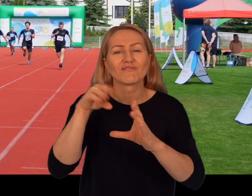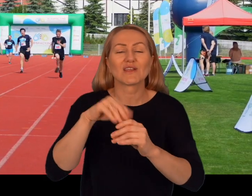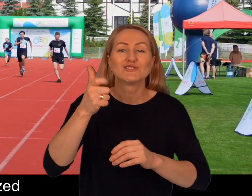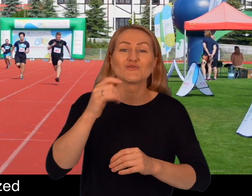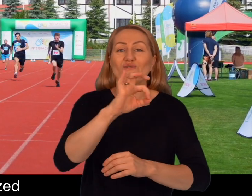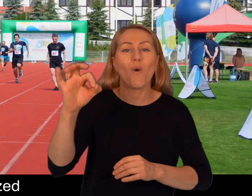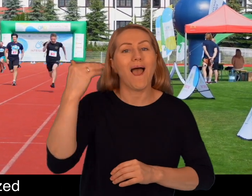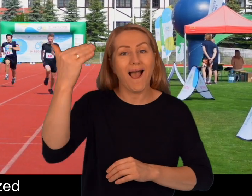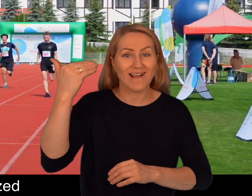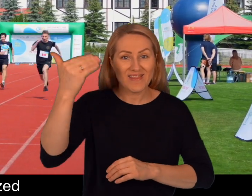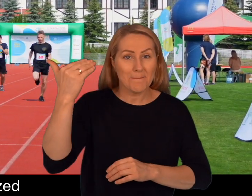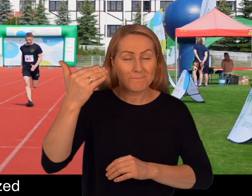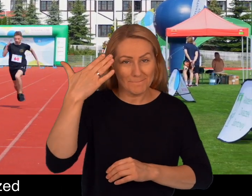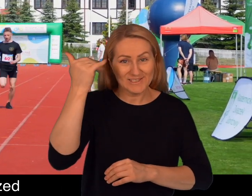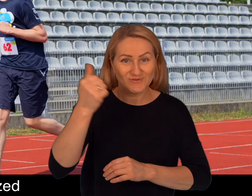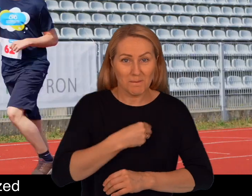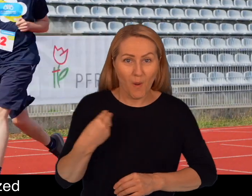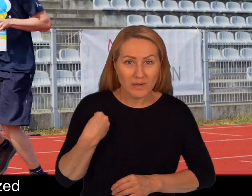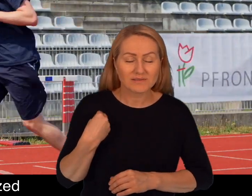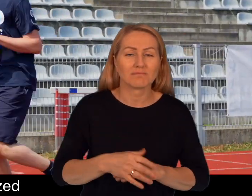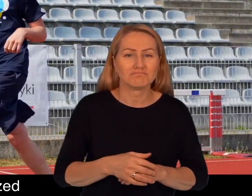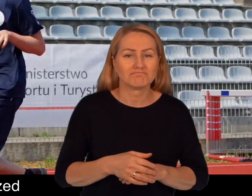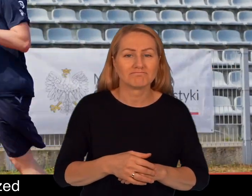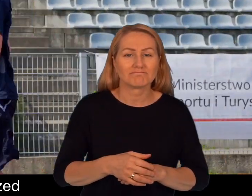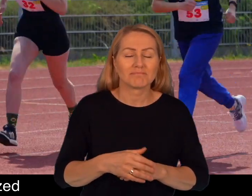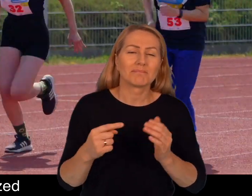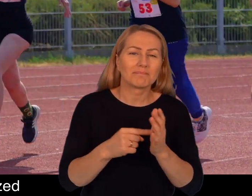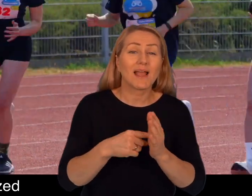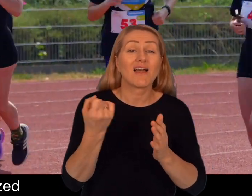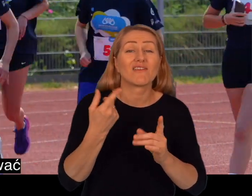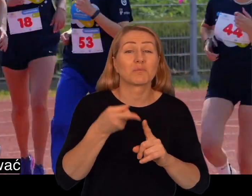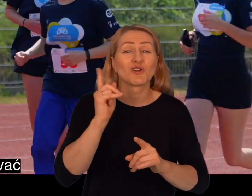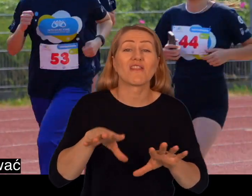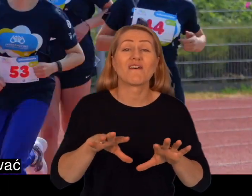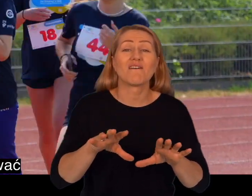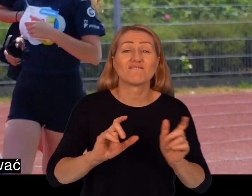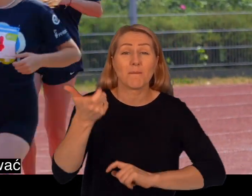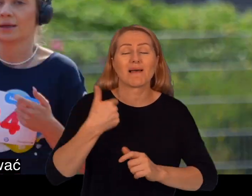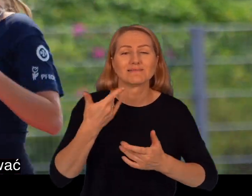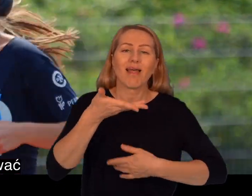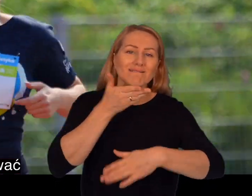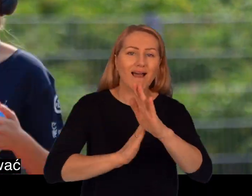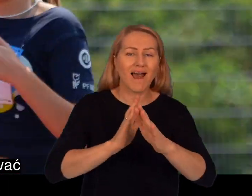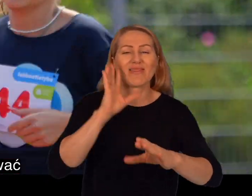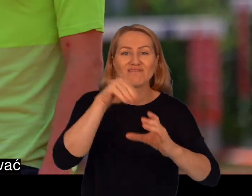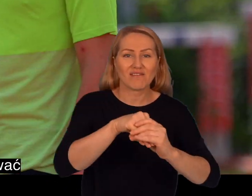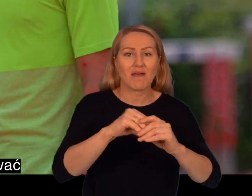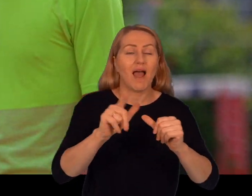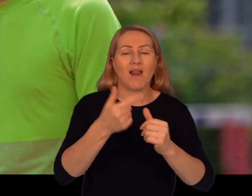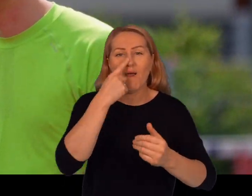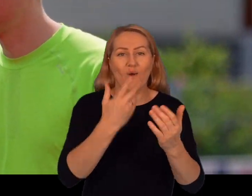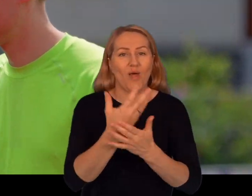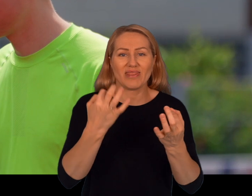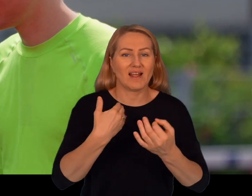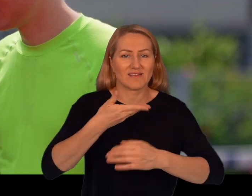z akademickimi mistrzostwami Polski, bo no, przed wypadkiem chciałam startować w karate, ale się okazało,